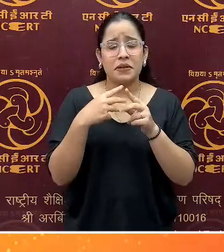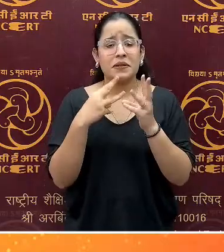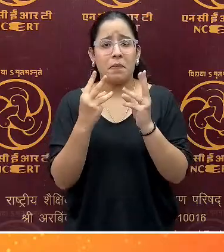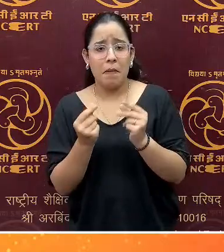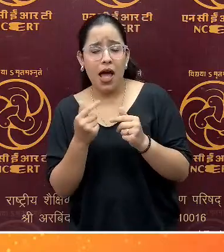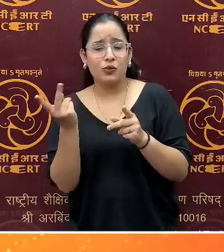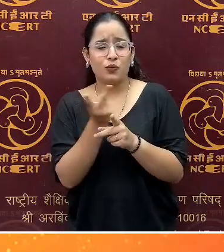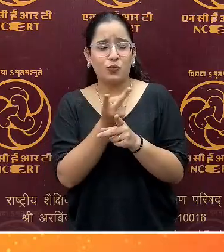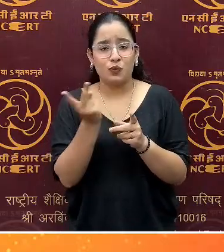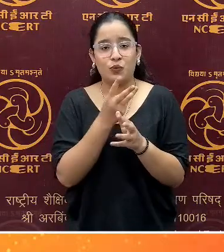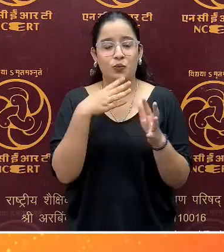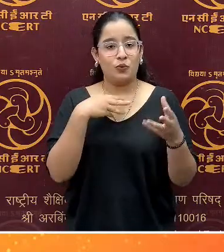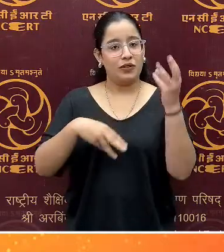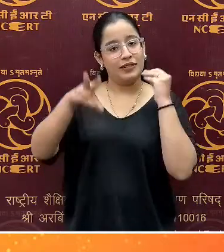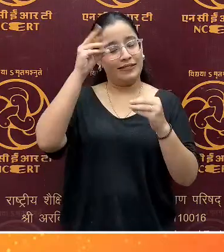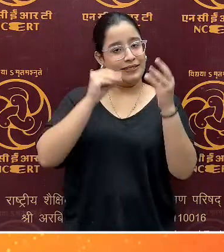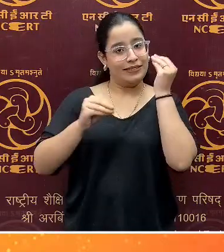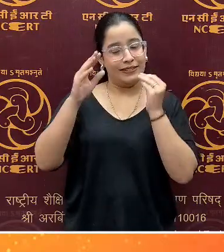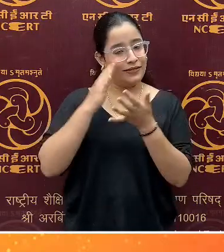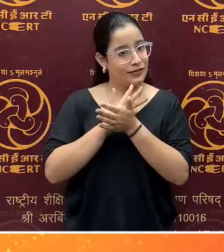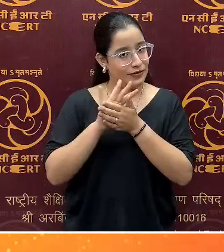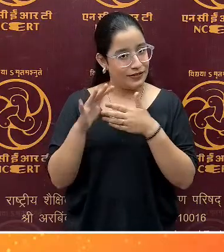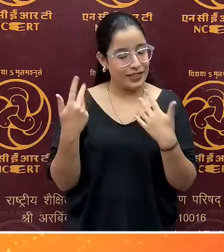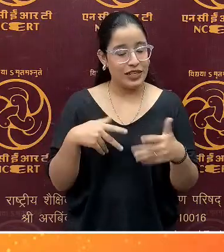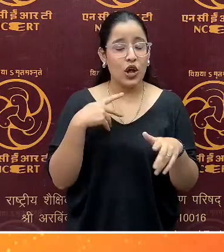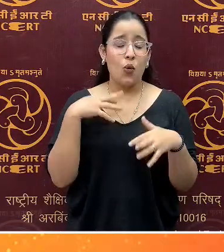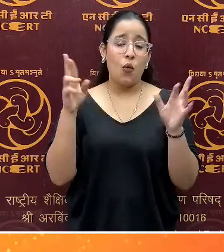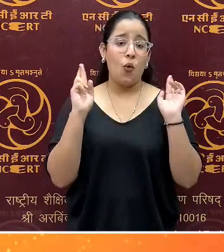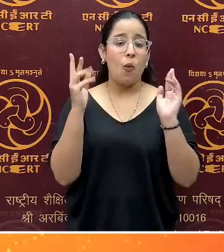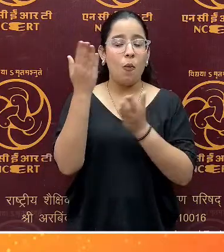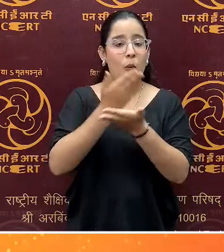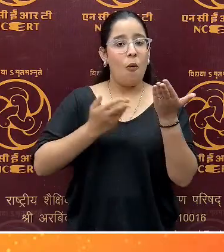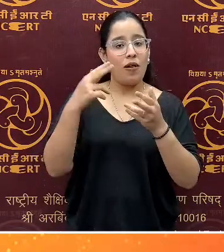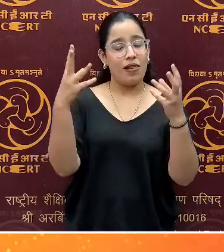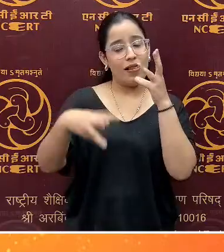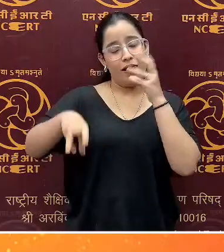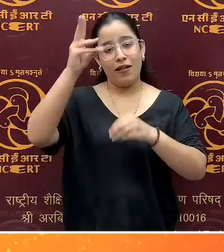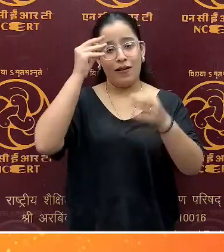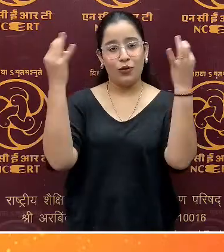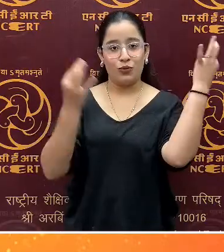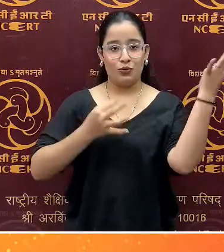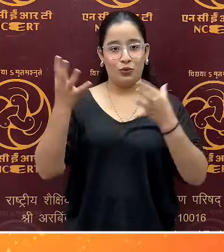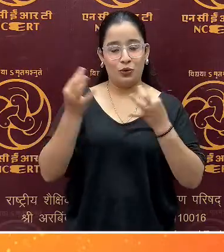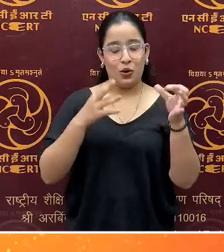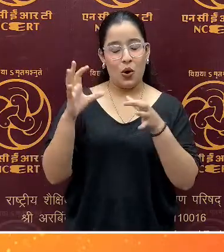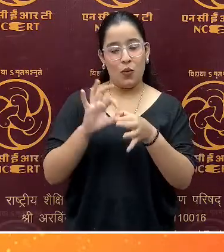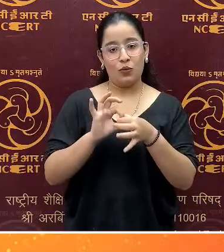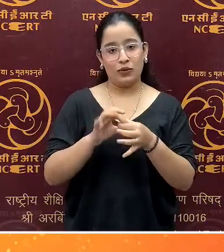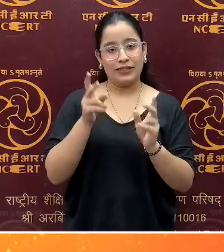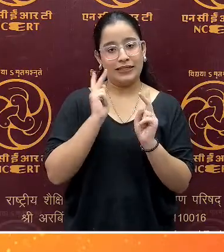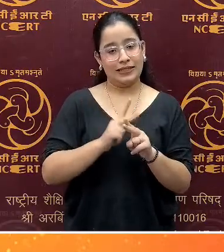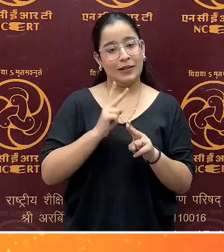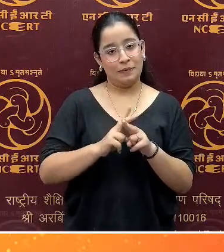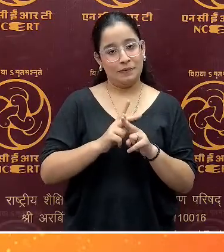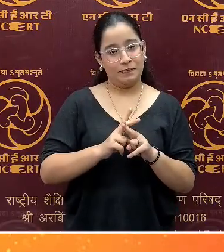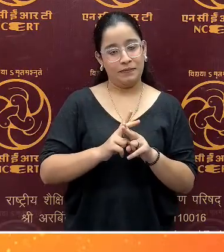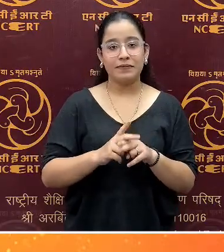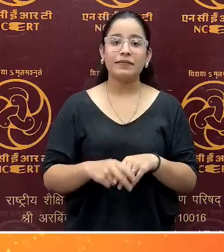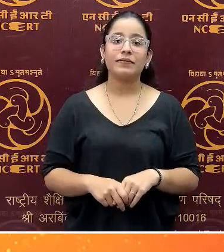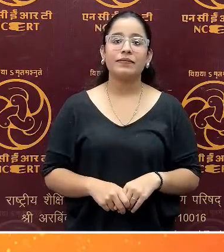साथ समझे और पढ़े। आशा है कि आपने कुछ नया जाना होगा और आप हमारे साथ इसी तरह बने रहें, ये भी मैं आशा करती